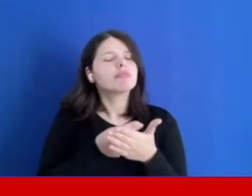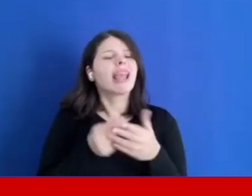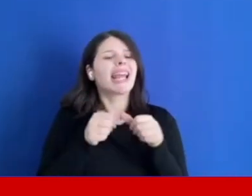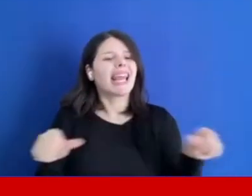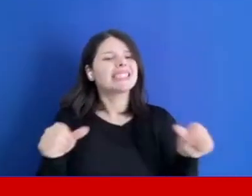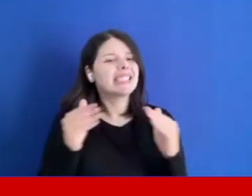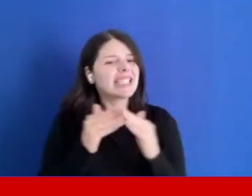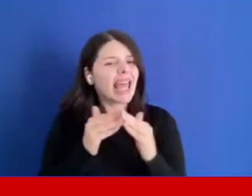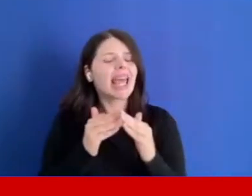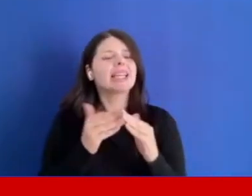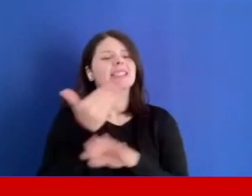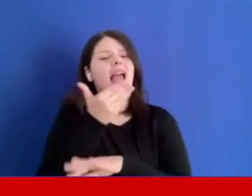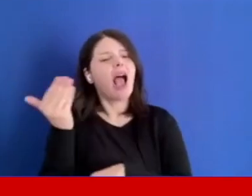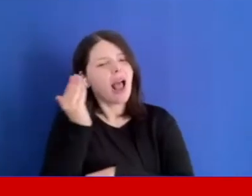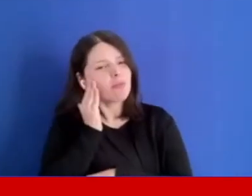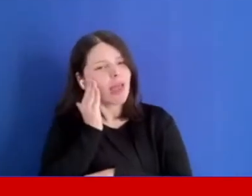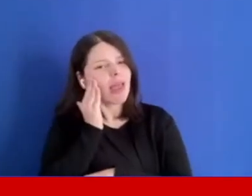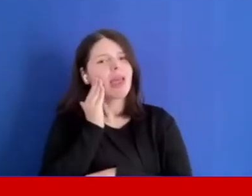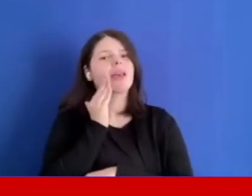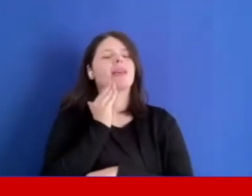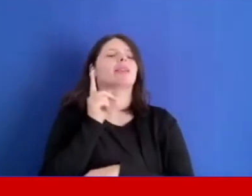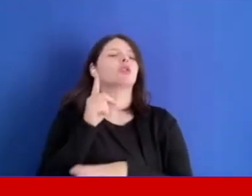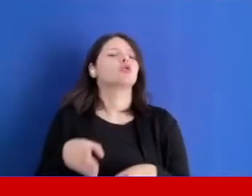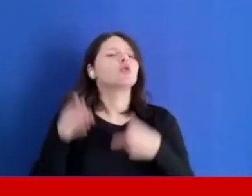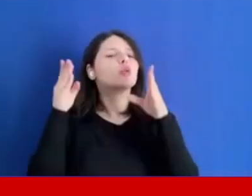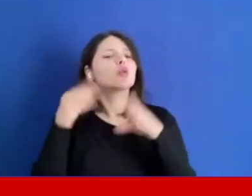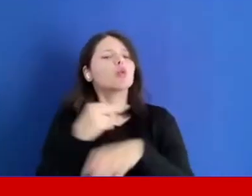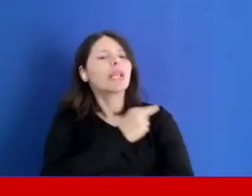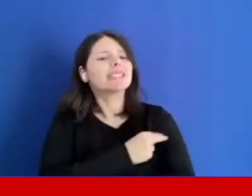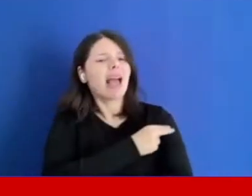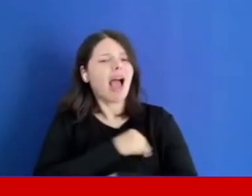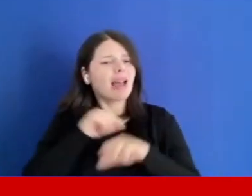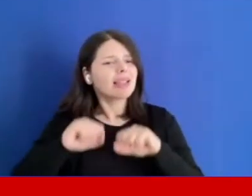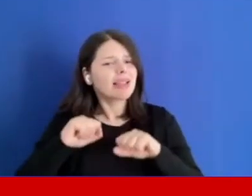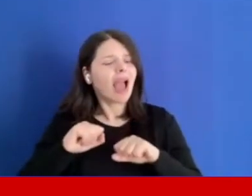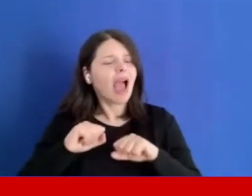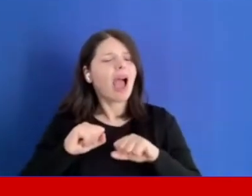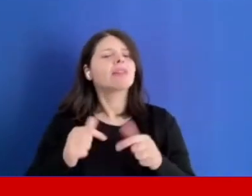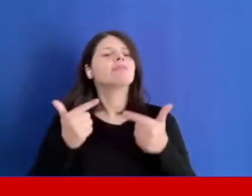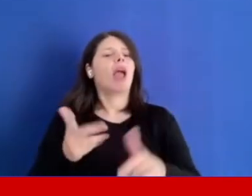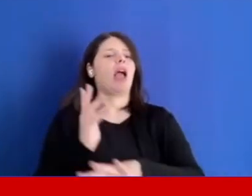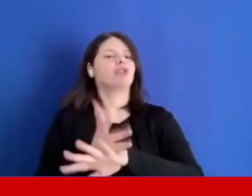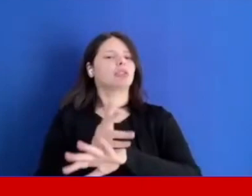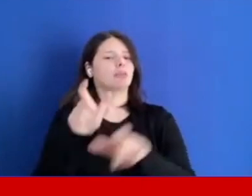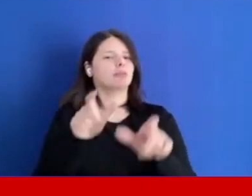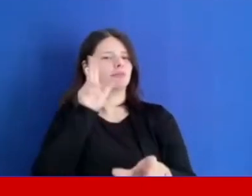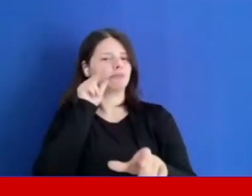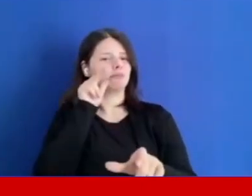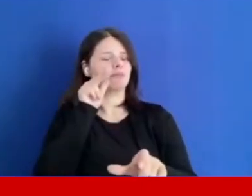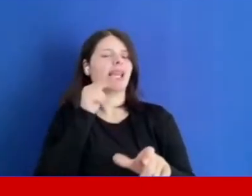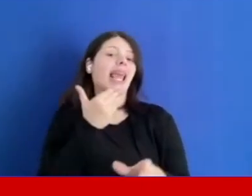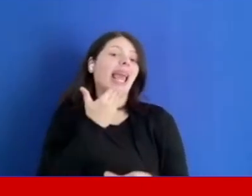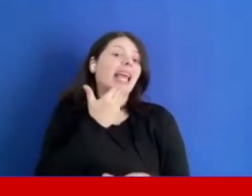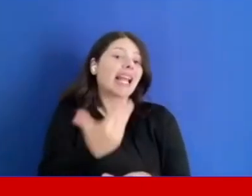primi alberghi e le prime strutture sanitarie accessibili alle persone sorde grazie a un sistema che